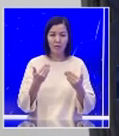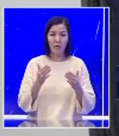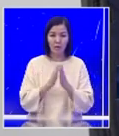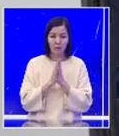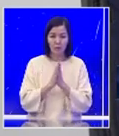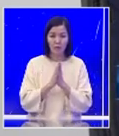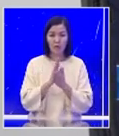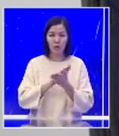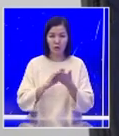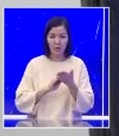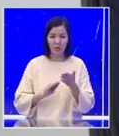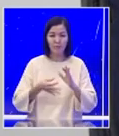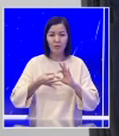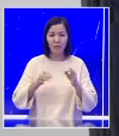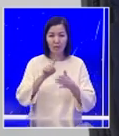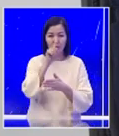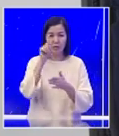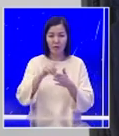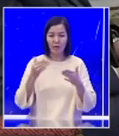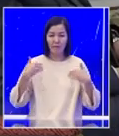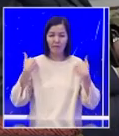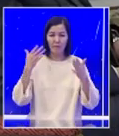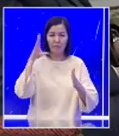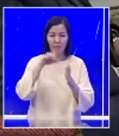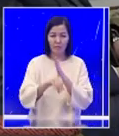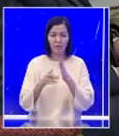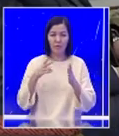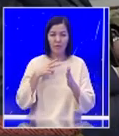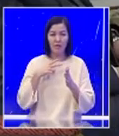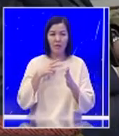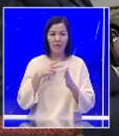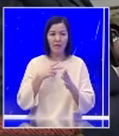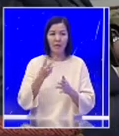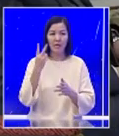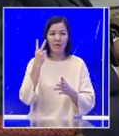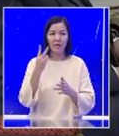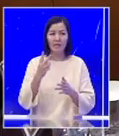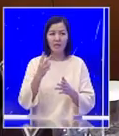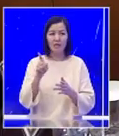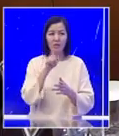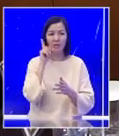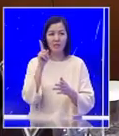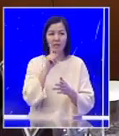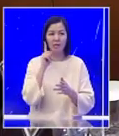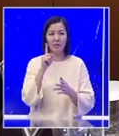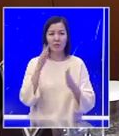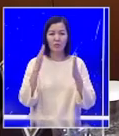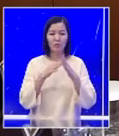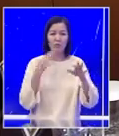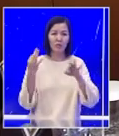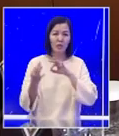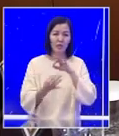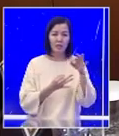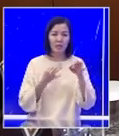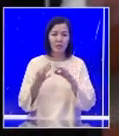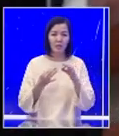всем вот этим вопросам изучили и внести предложение. Алмына екі жеткіншек баспана мұқтаждығымен әкімге кірді. Жастайынан жетім өскен